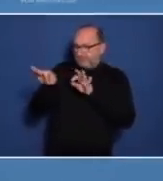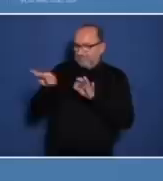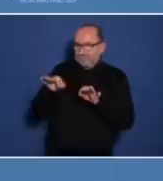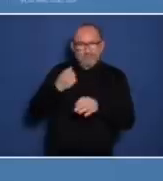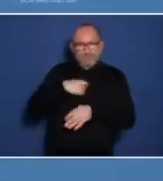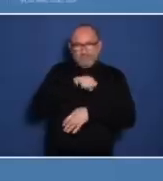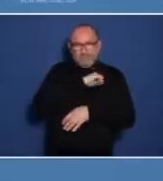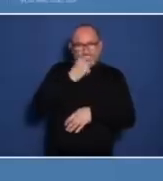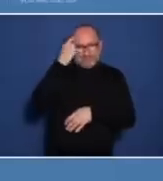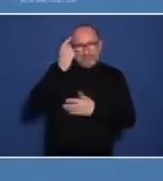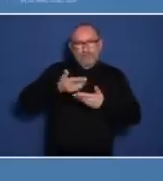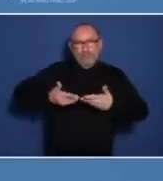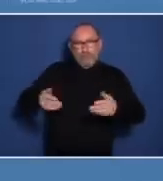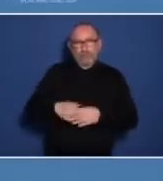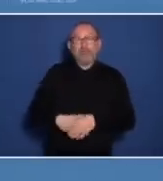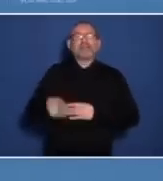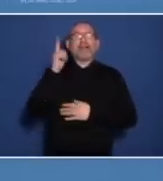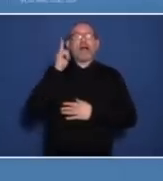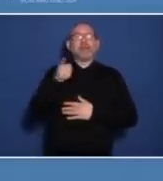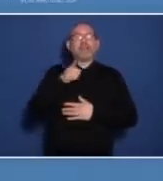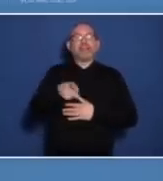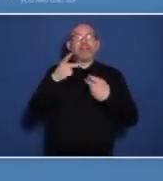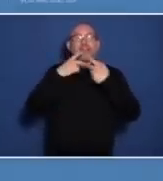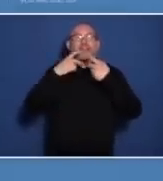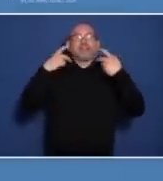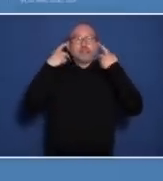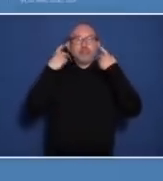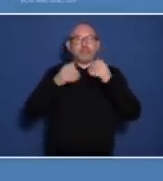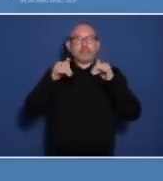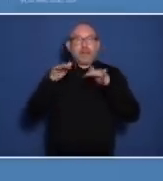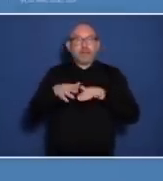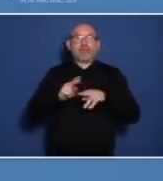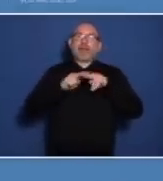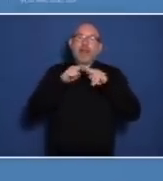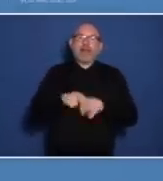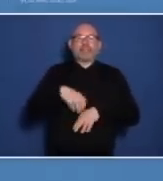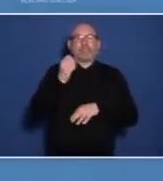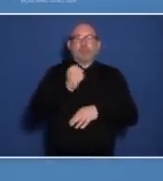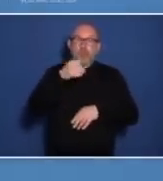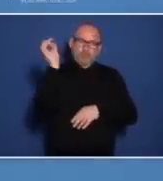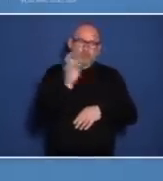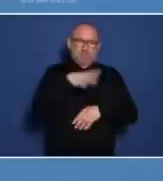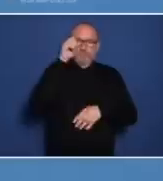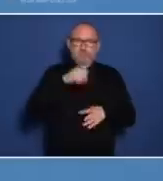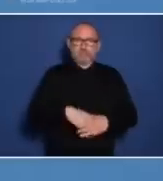ist, bitte werfen Sie die gebrauchten Corona-Masken in den Restmüll.